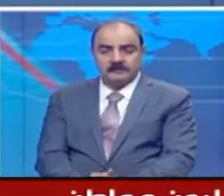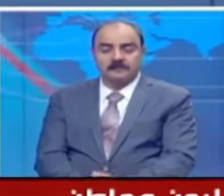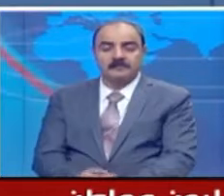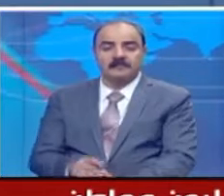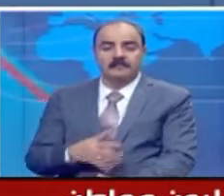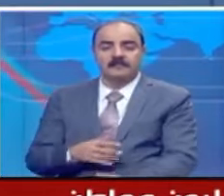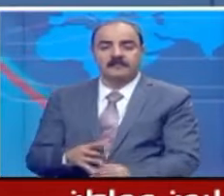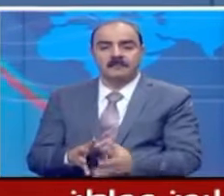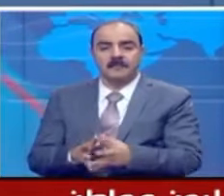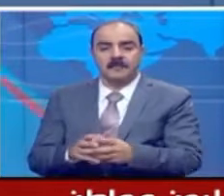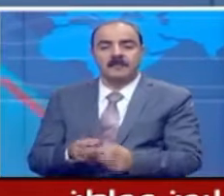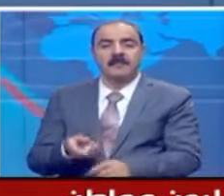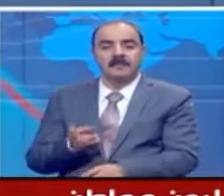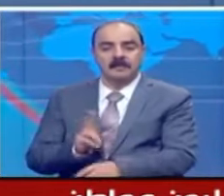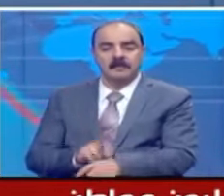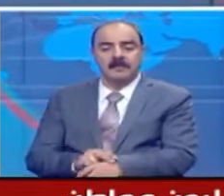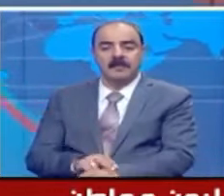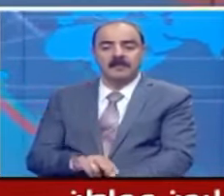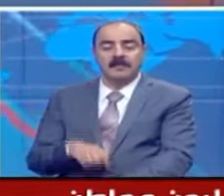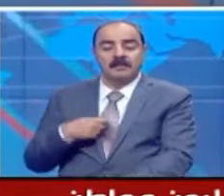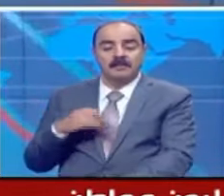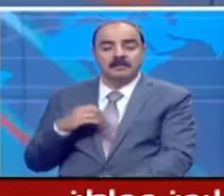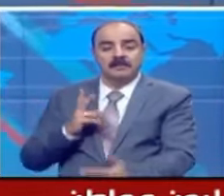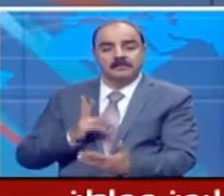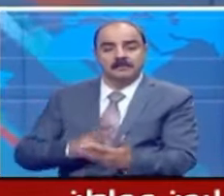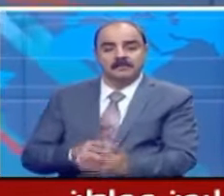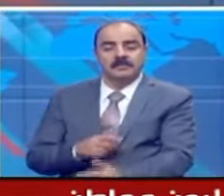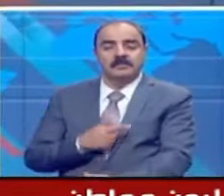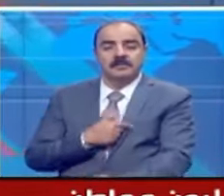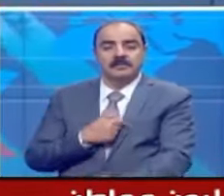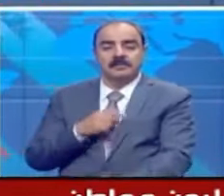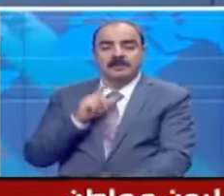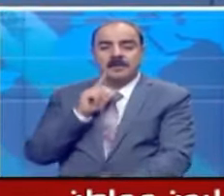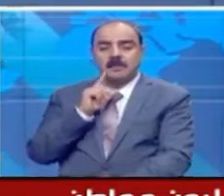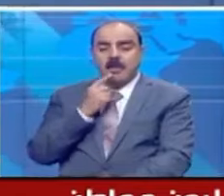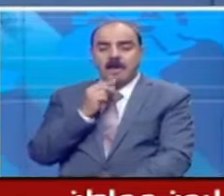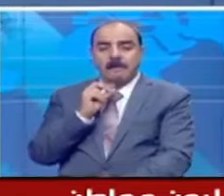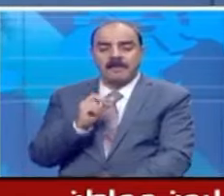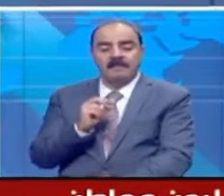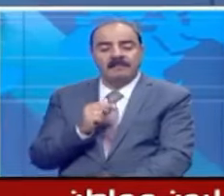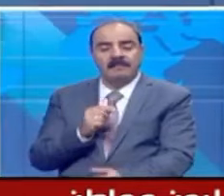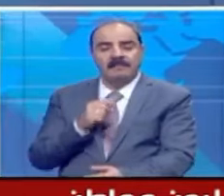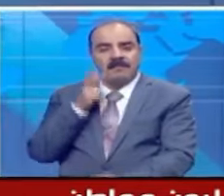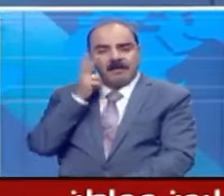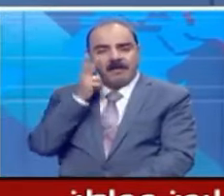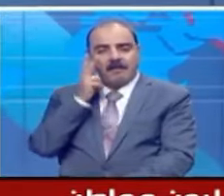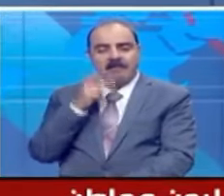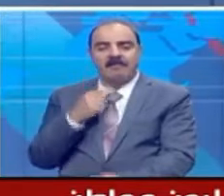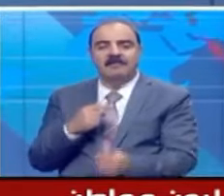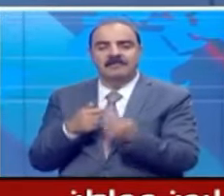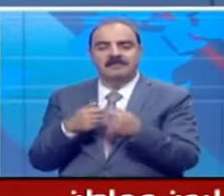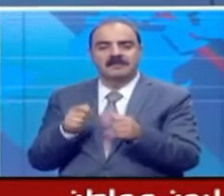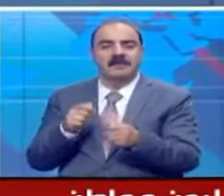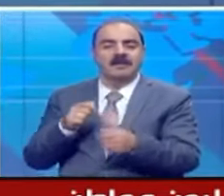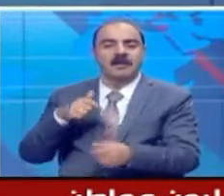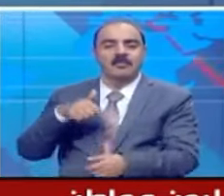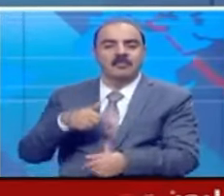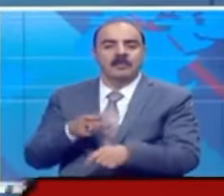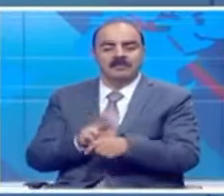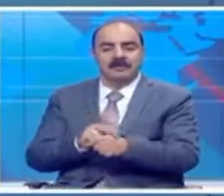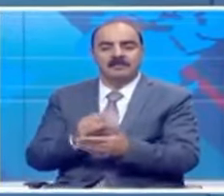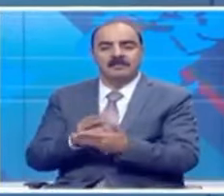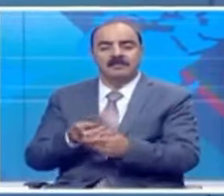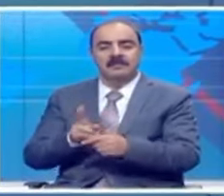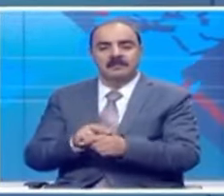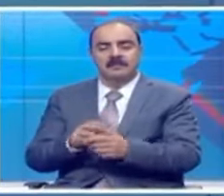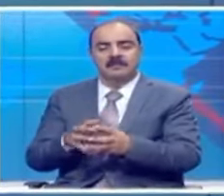ولمزيد من التفاصيل والمتابعة حوالين قرار السيد الرئيس عبد الفتاح السيسي في رفع الحد الأدنى للأجور بحوالي 50% في هذه